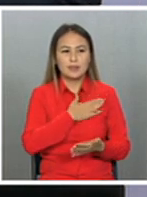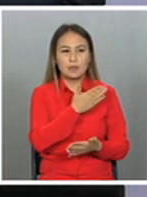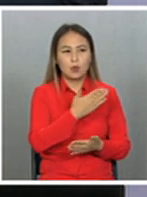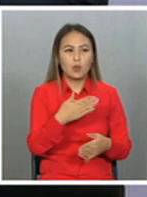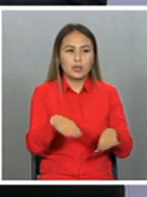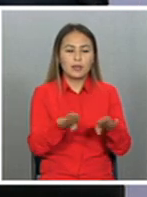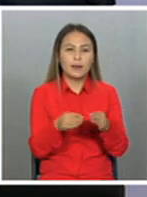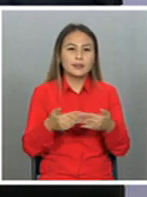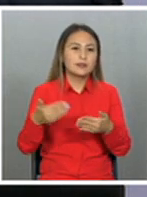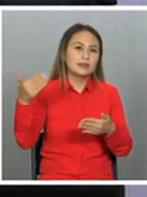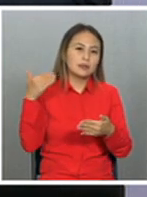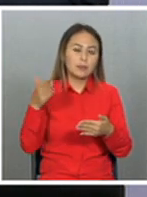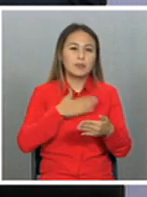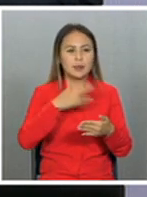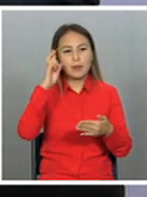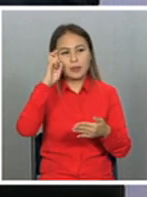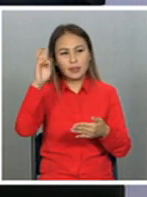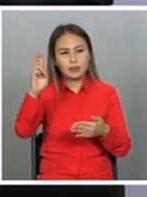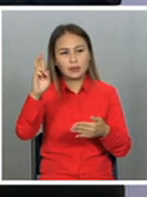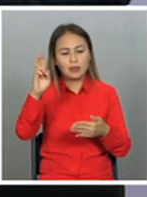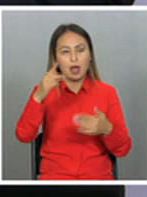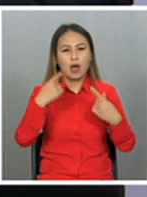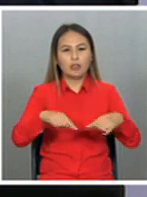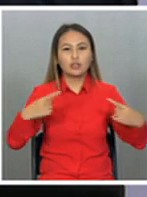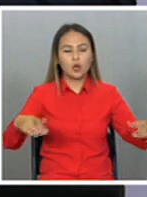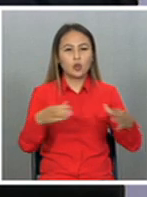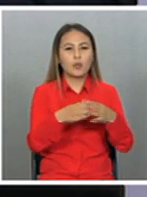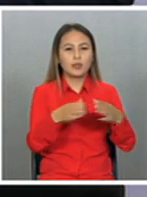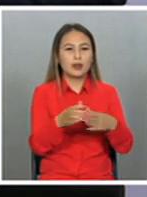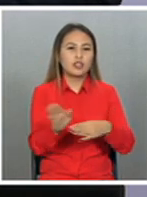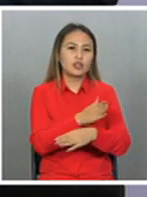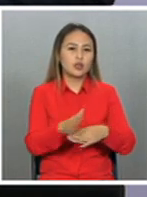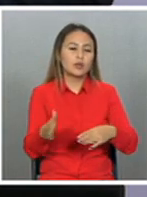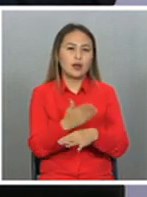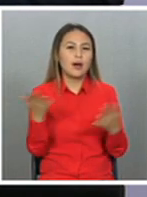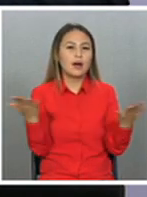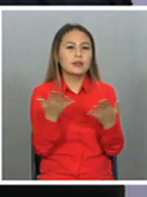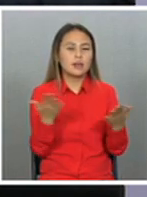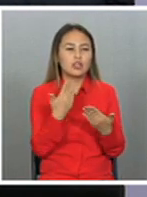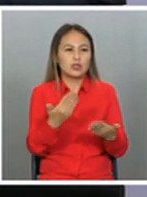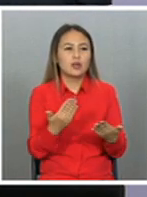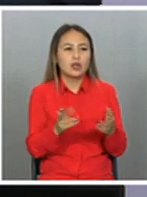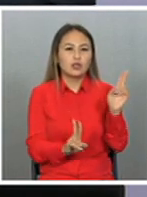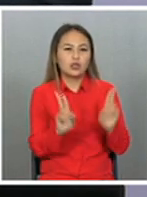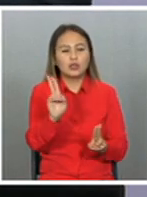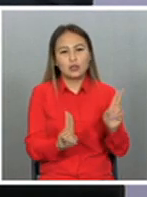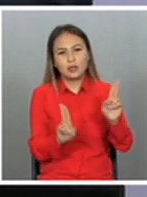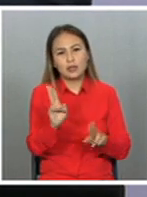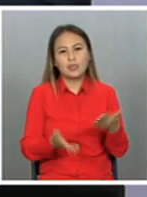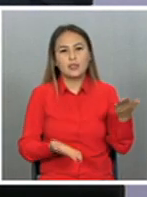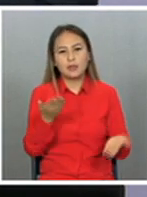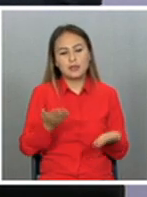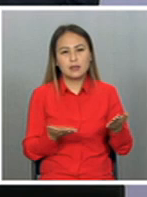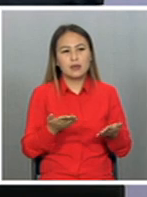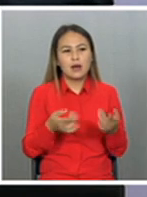осыған дейін осы мемлекеттерді әр түрлі топтарға жіктеудің қандай жаңағы жүйелері немесе